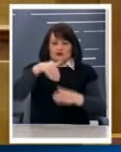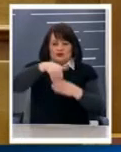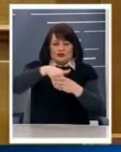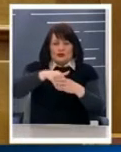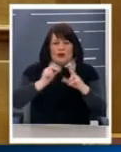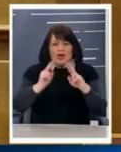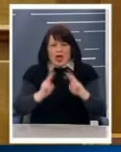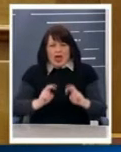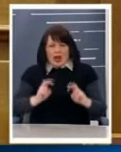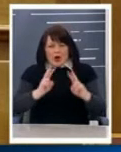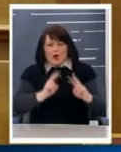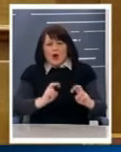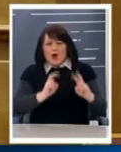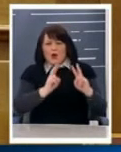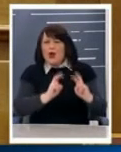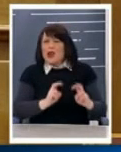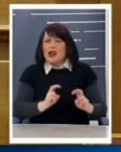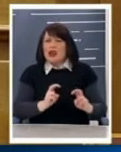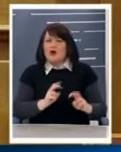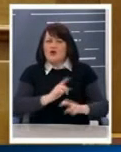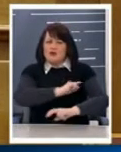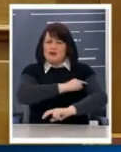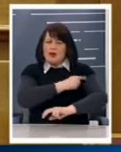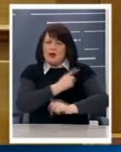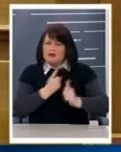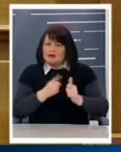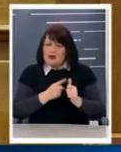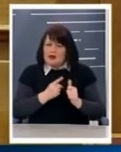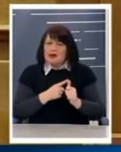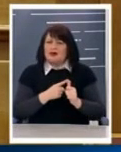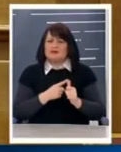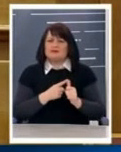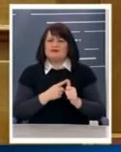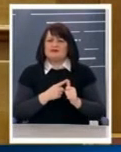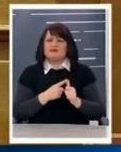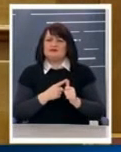των γιατρών, των